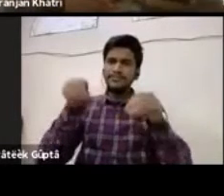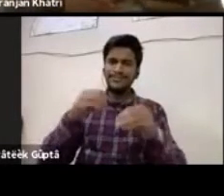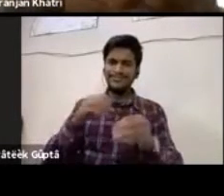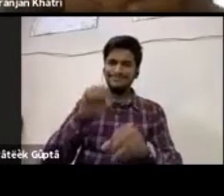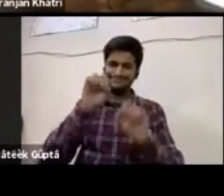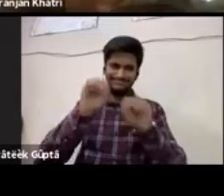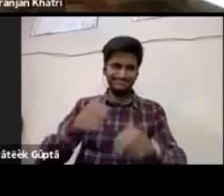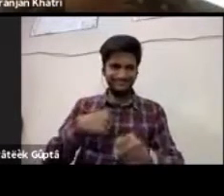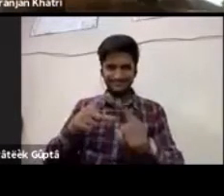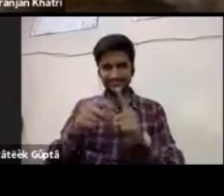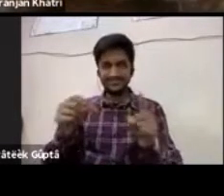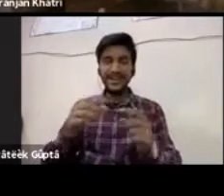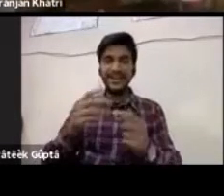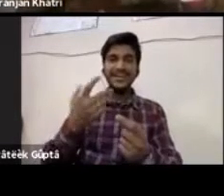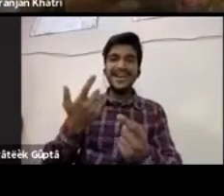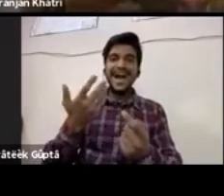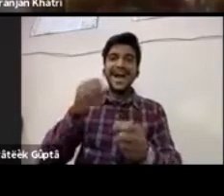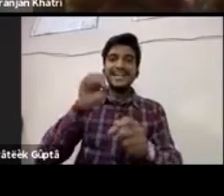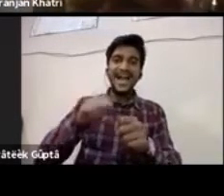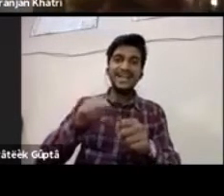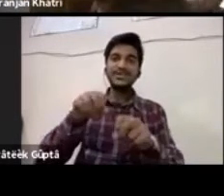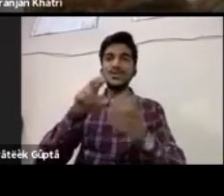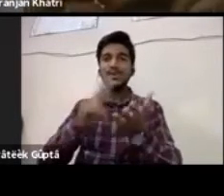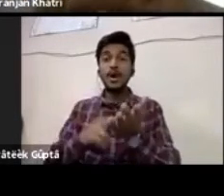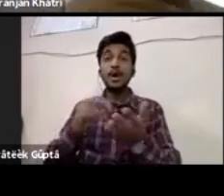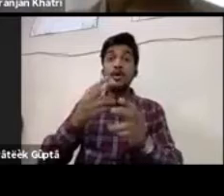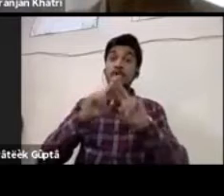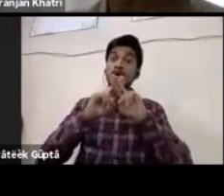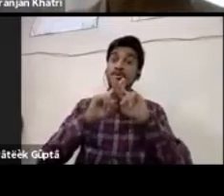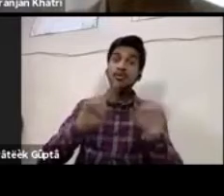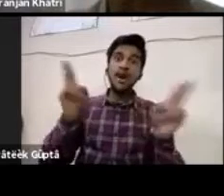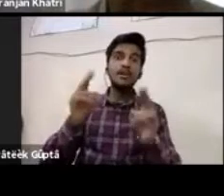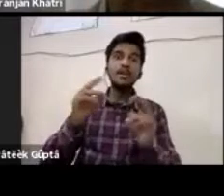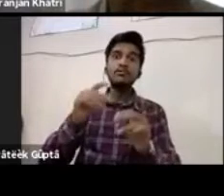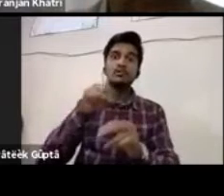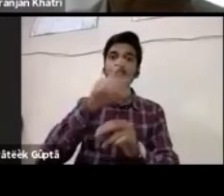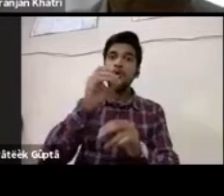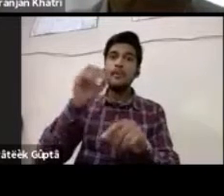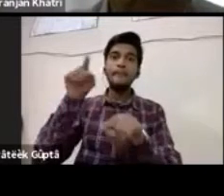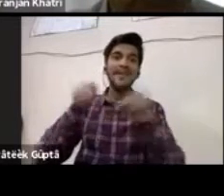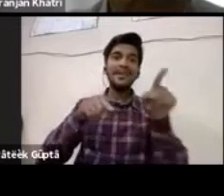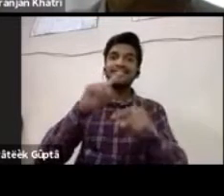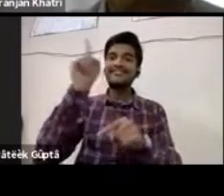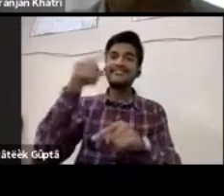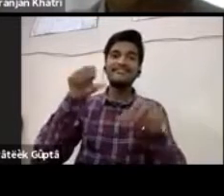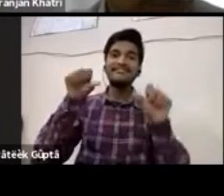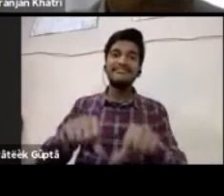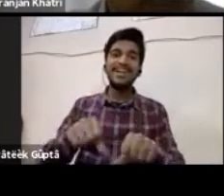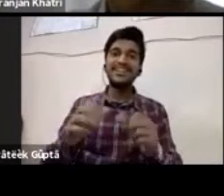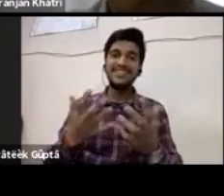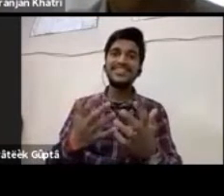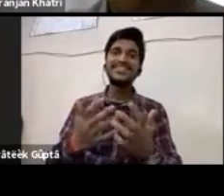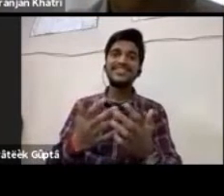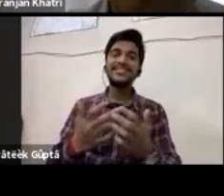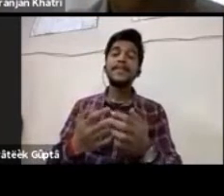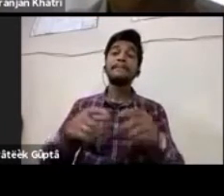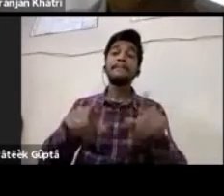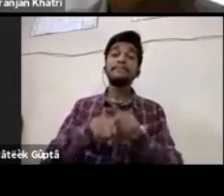कोई कहे यस कोई ऐसा व्यक्ति है, तो मैं कहूंगा बंद घड़ी भी दिन में 2 बार सही टाइम बताती है।